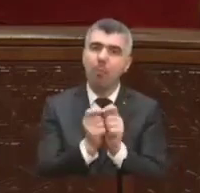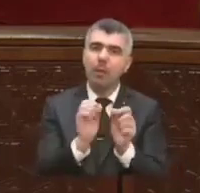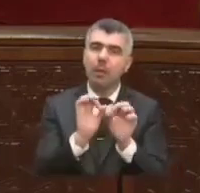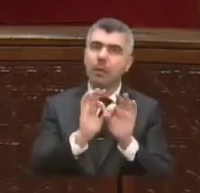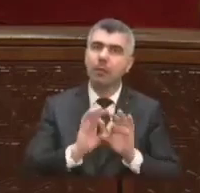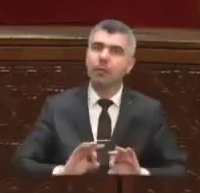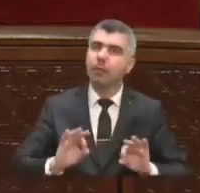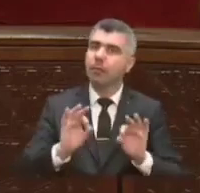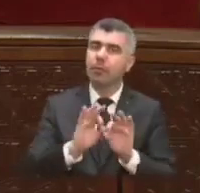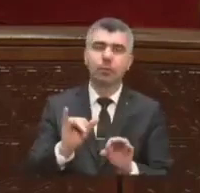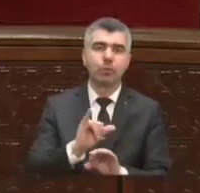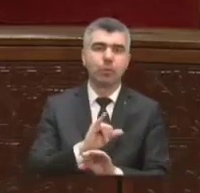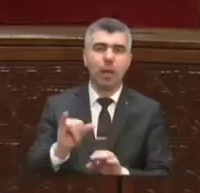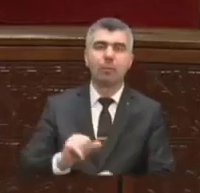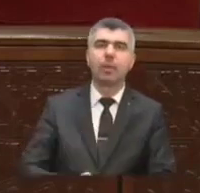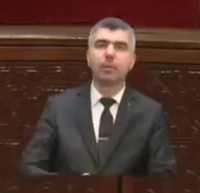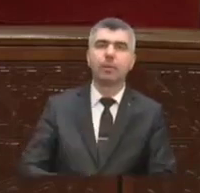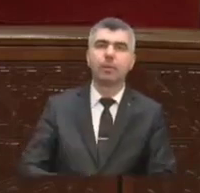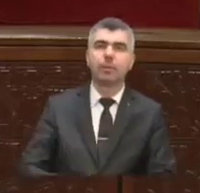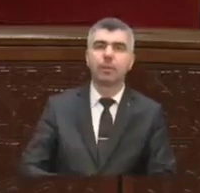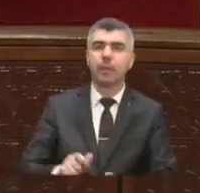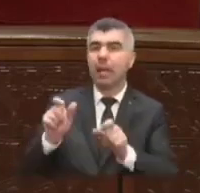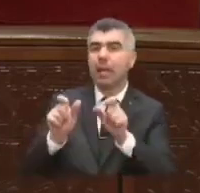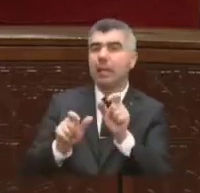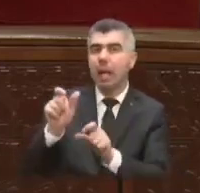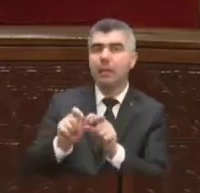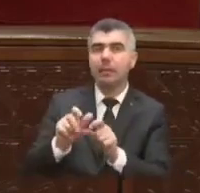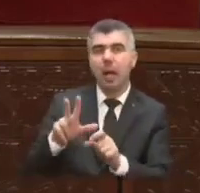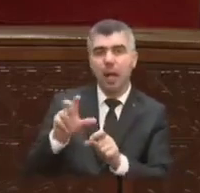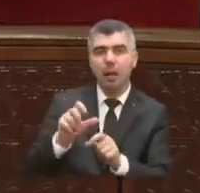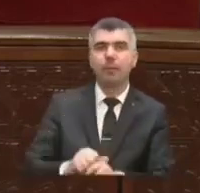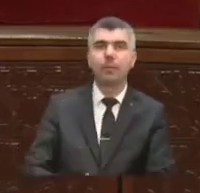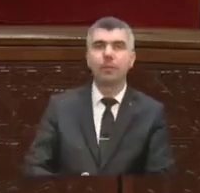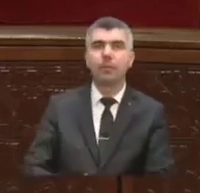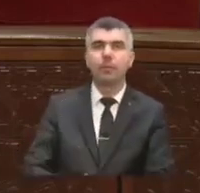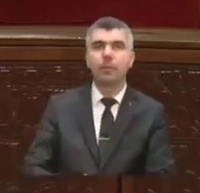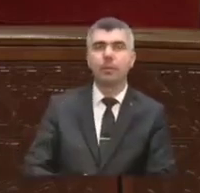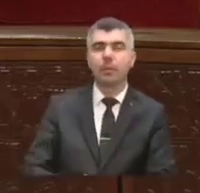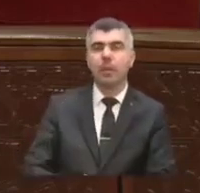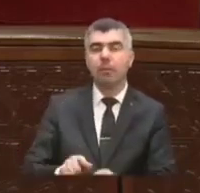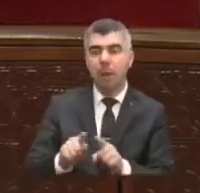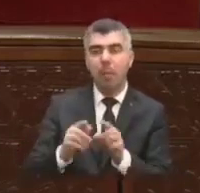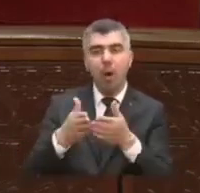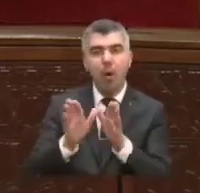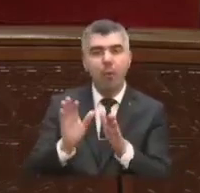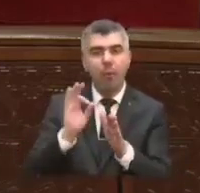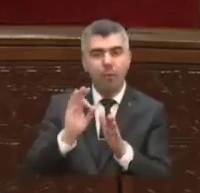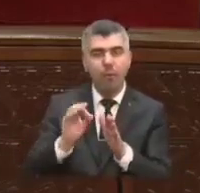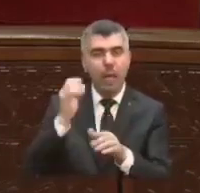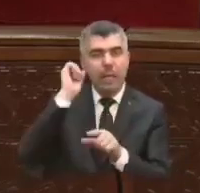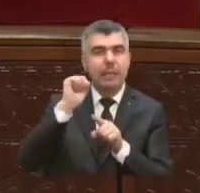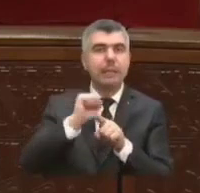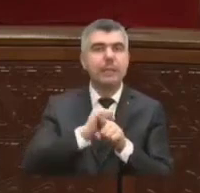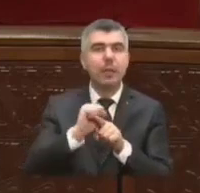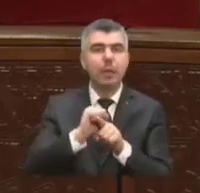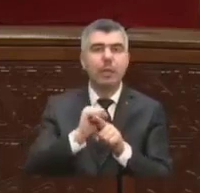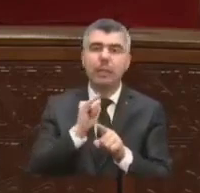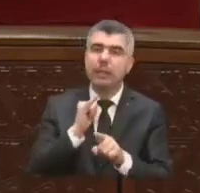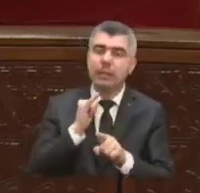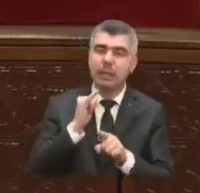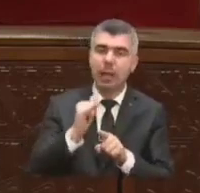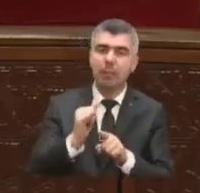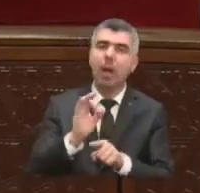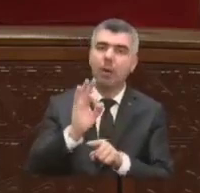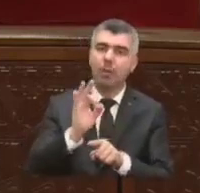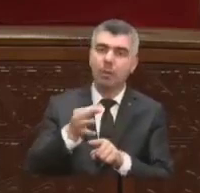ما ندخلوش في هذا السياق هذا. الناس عارفين، احنا بغينا نحلوا الباب للتكوين مدى الحياه، احنا جايين